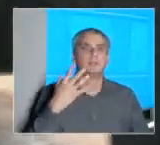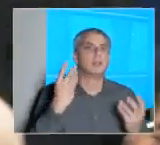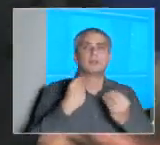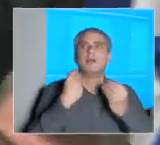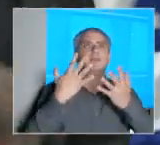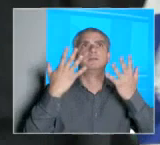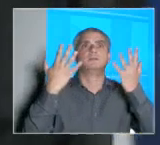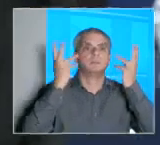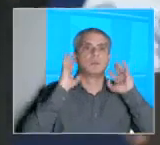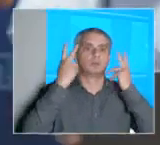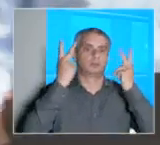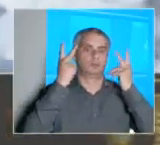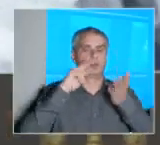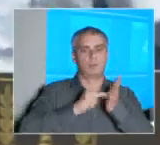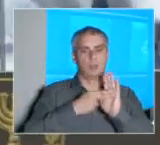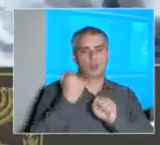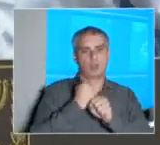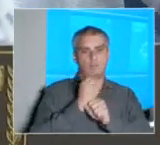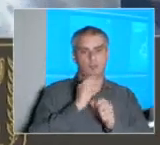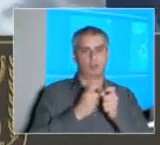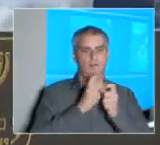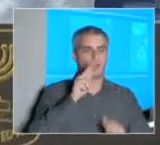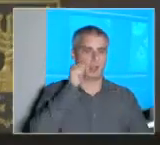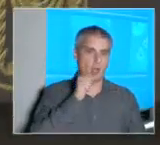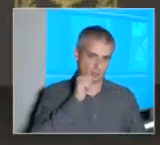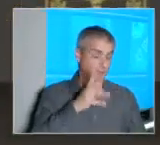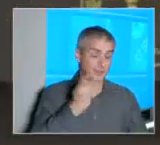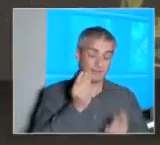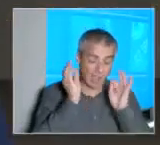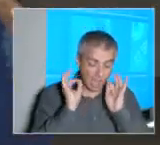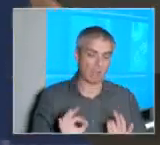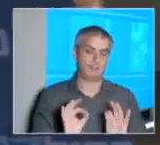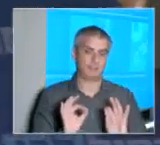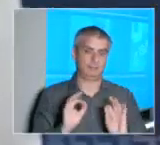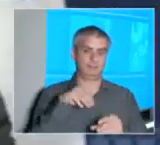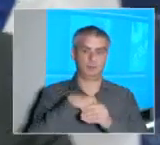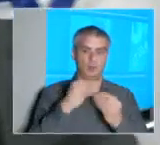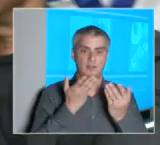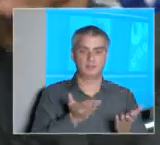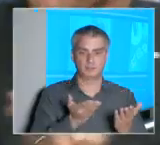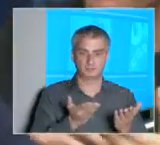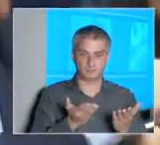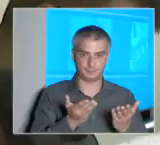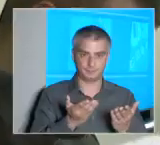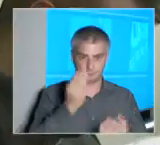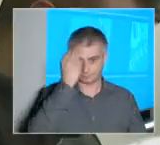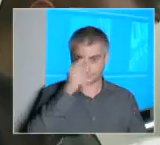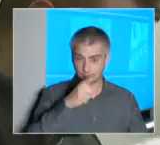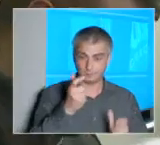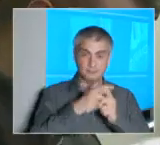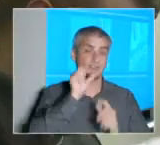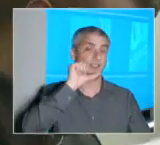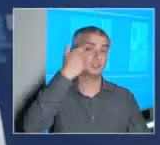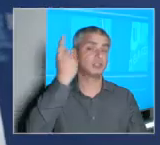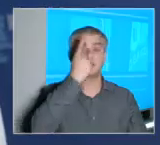דבר משמעותי בתוכניות העבודה של מפלגת כחול לבן. דבר אמיתי ומשמעותי בתוך הדבר הזה. אנחנו, להזכירך, המפלגה